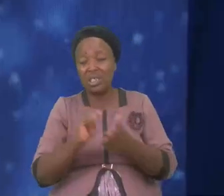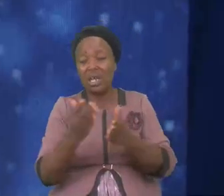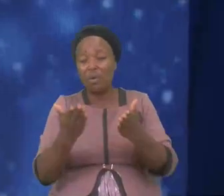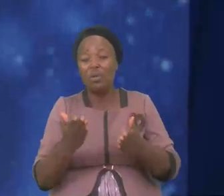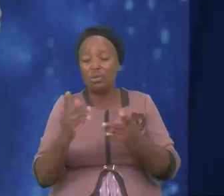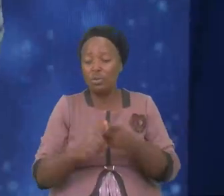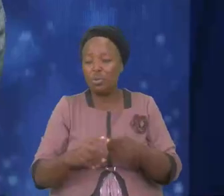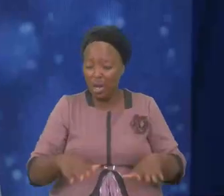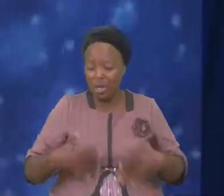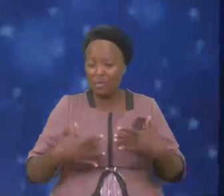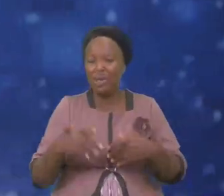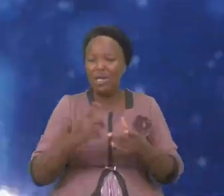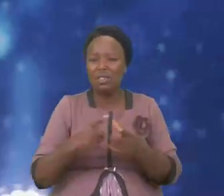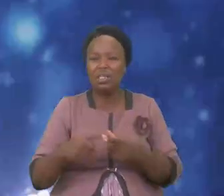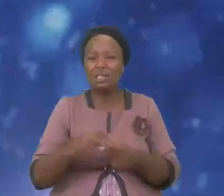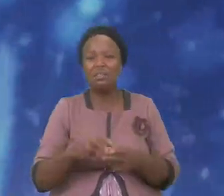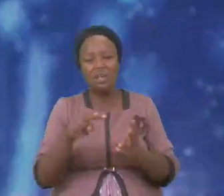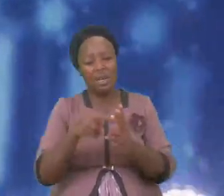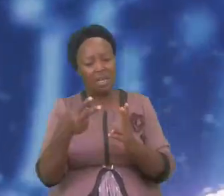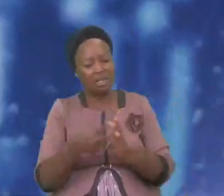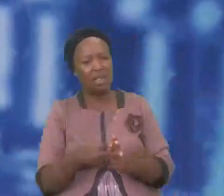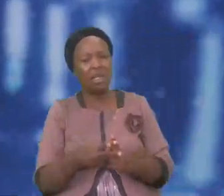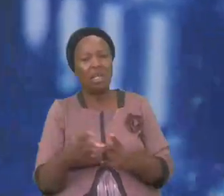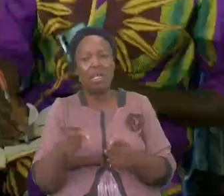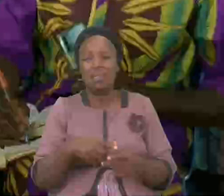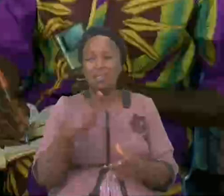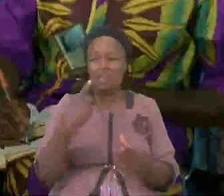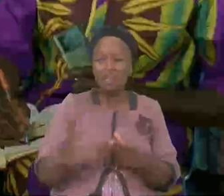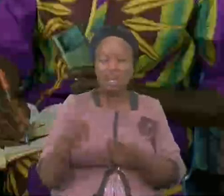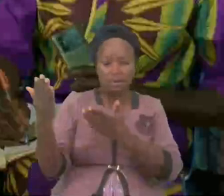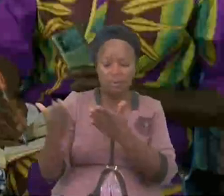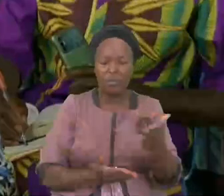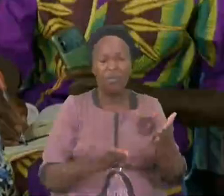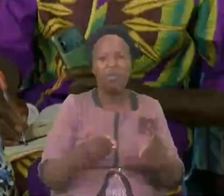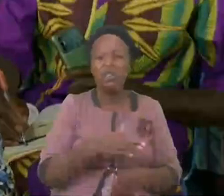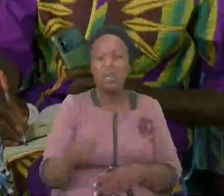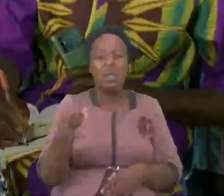Est-ce que ce lieu n'est pas un lieu digne pour les gens?